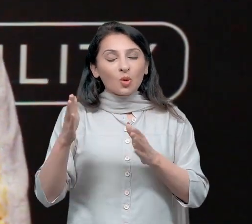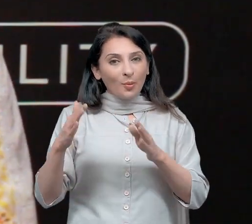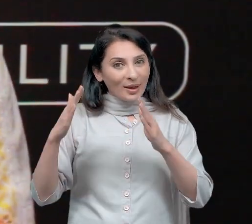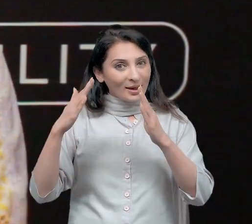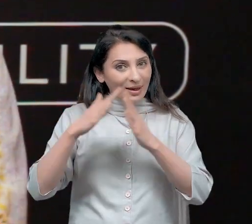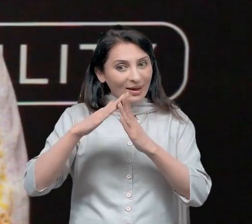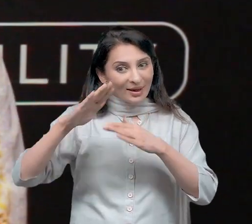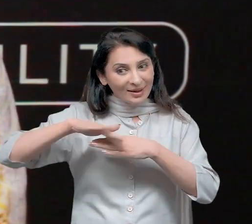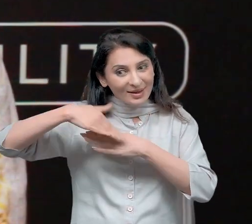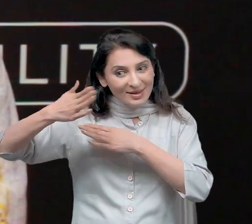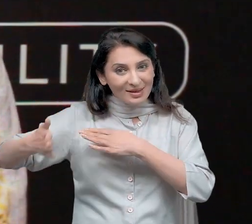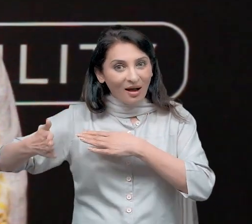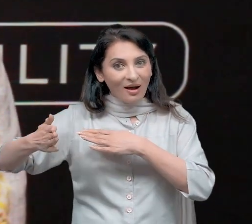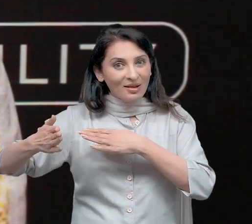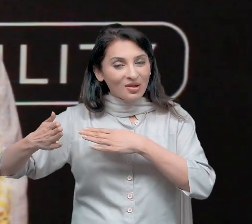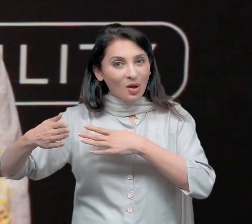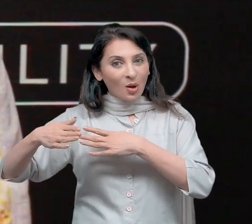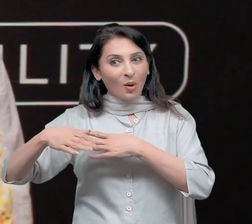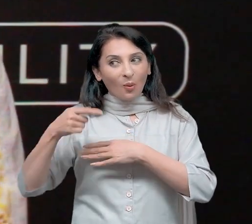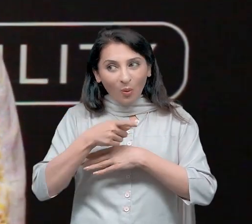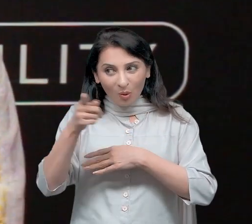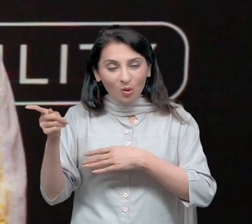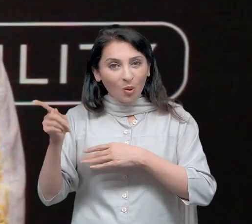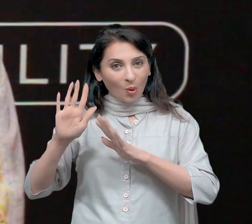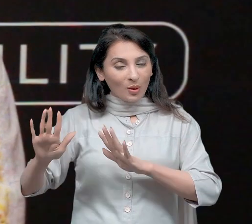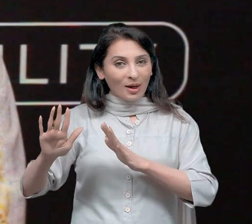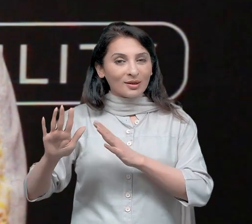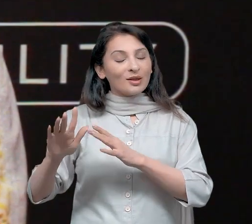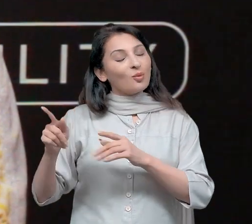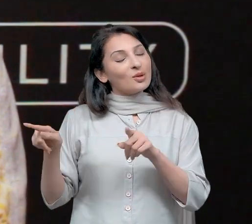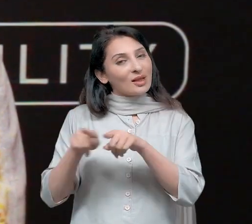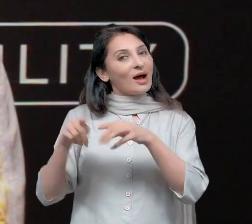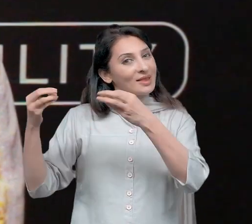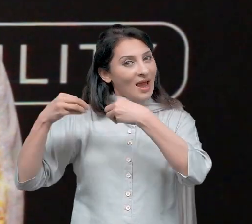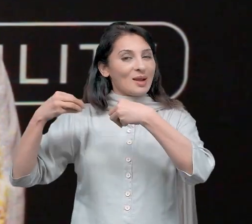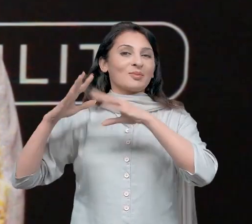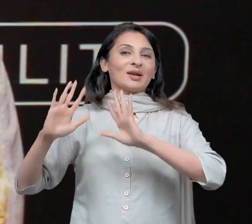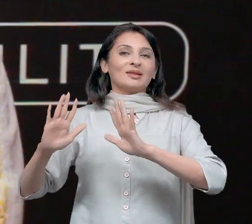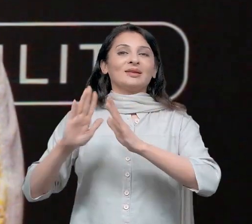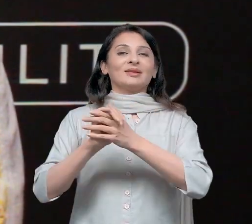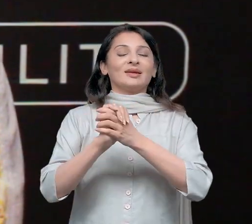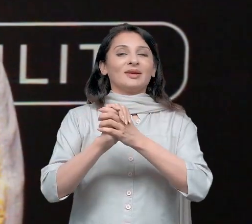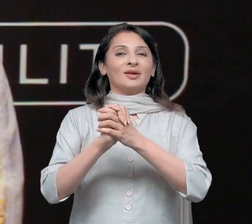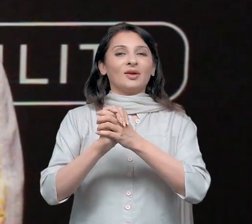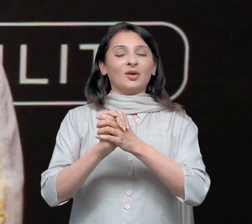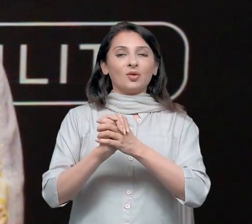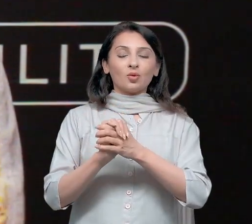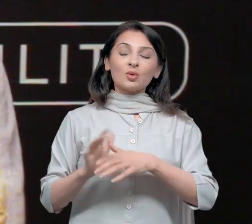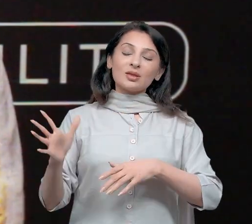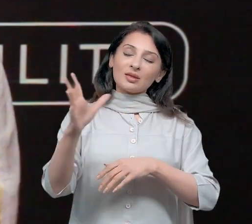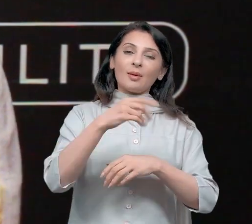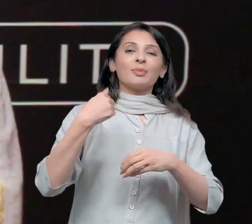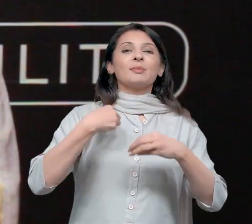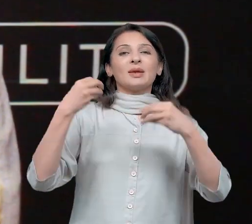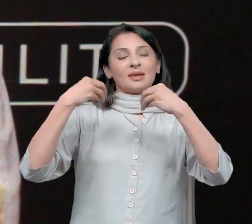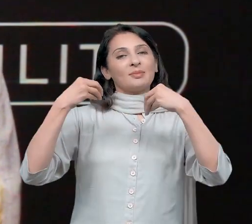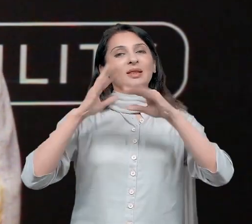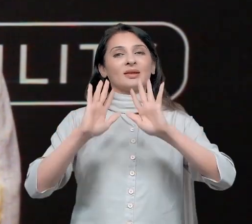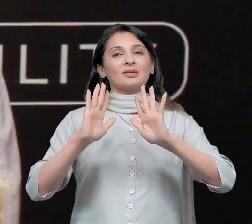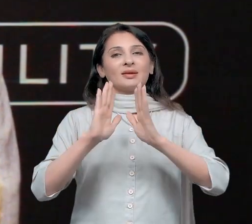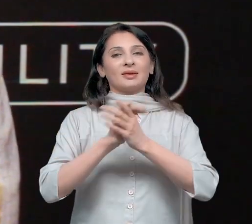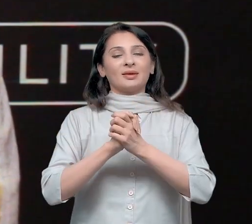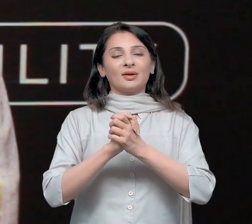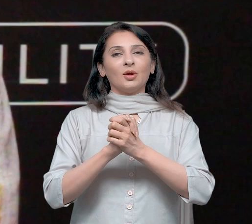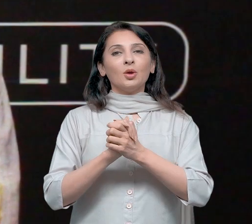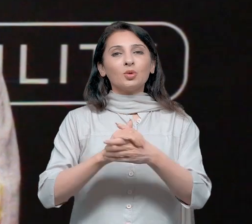तो फादर इन लॉ को हम देखते हैं, डोंट वरी, विल कीप हिम कंपनी। तो दे ऑल हेल्प्ड मी। तो पढ़ाई की कोई उम्र नहीं